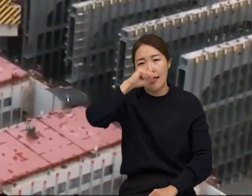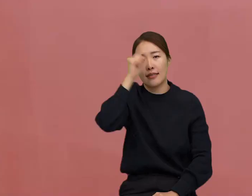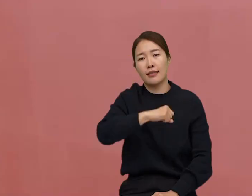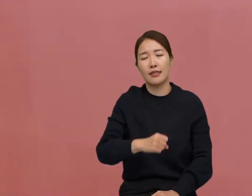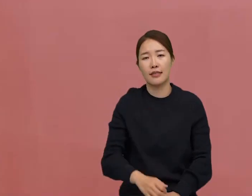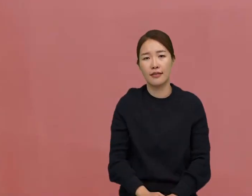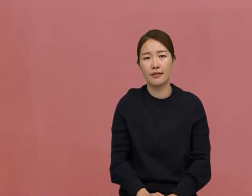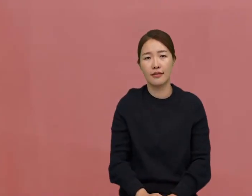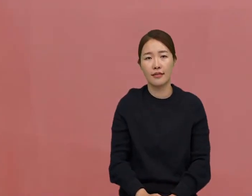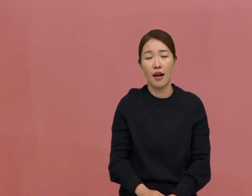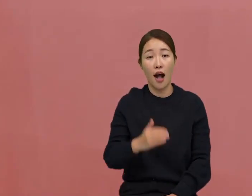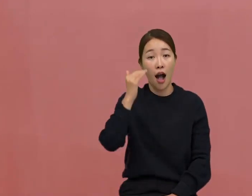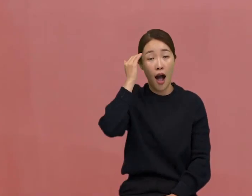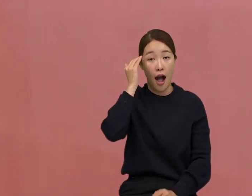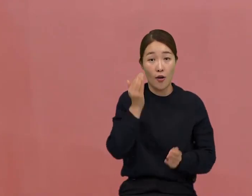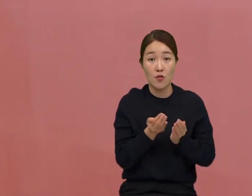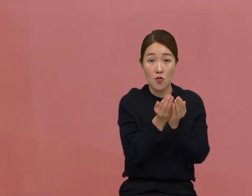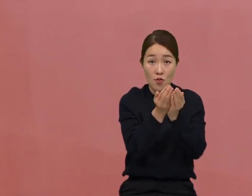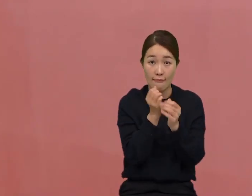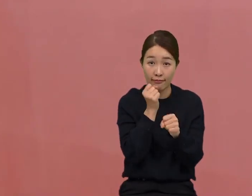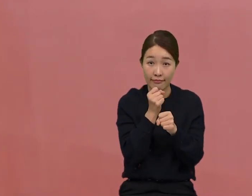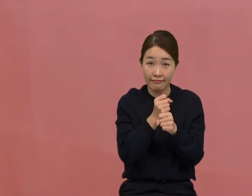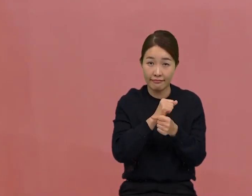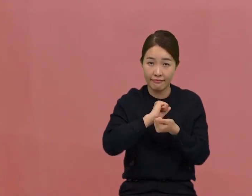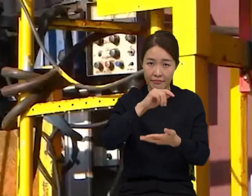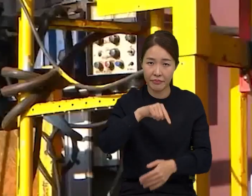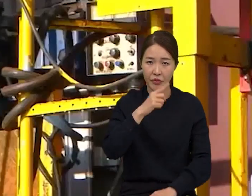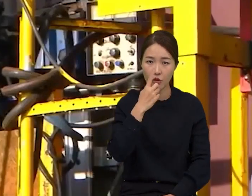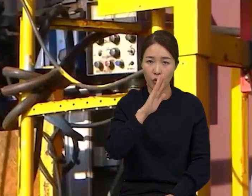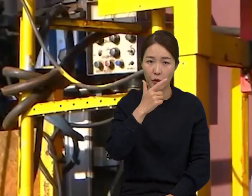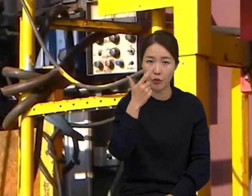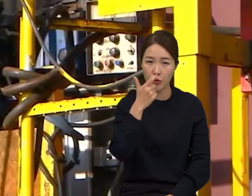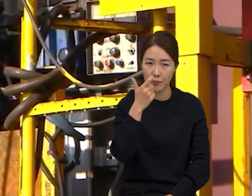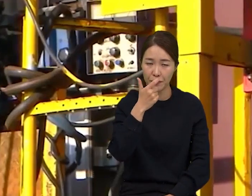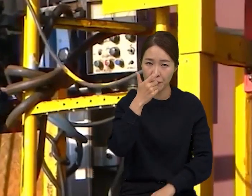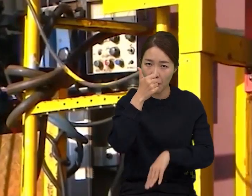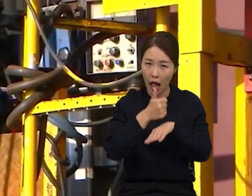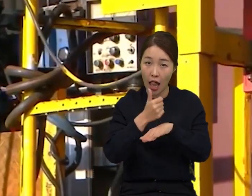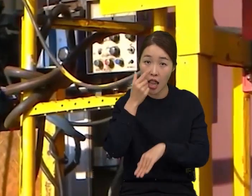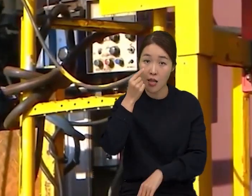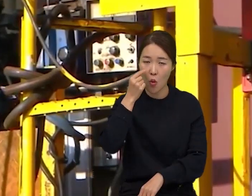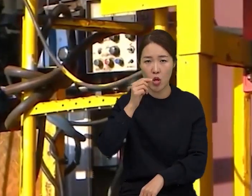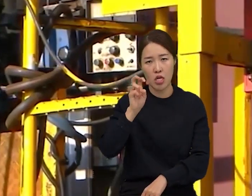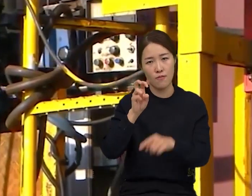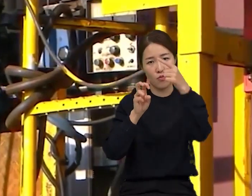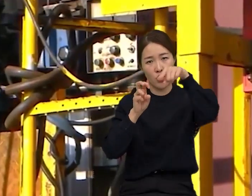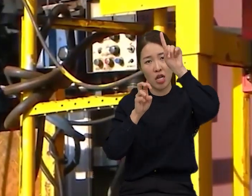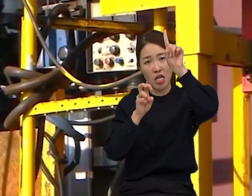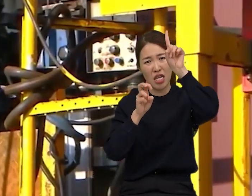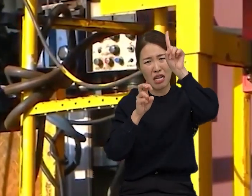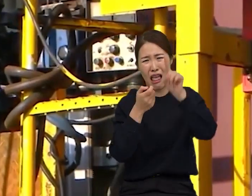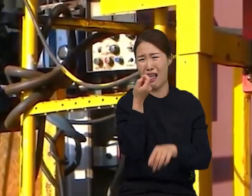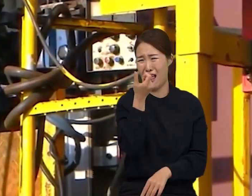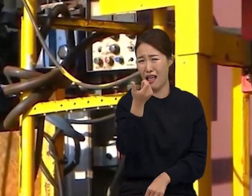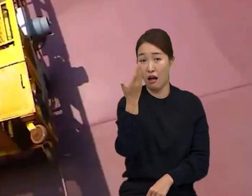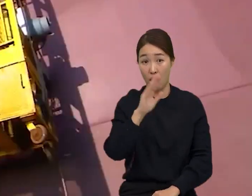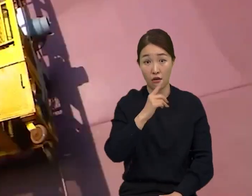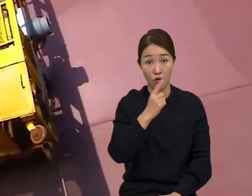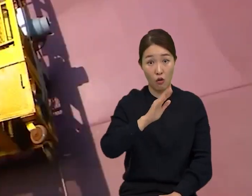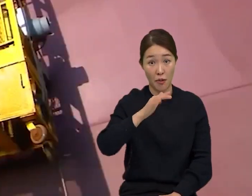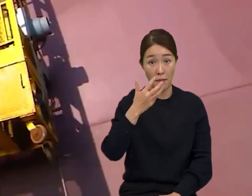습득했다. 한국 조선업 생산성은 1960년대 말에는 일본의 20분의 1가량에 불과했으나